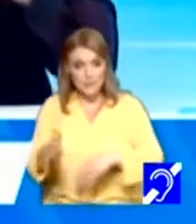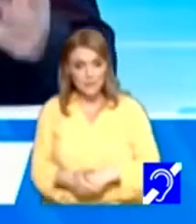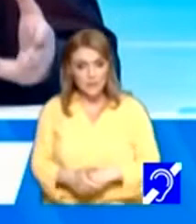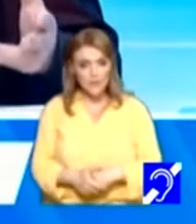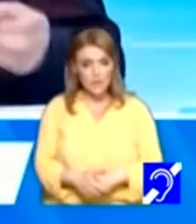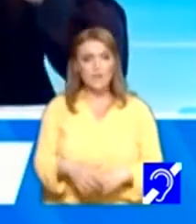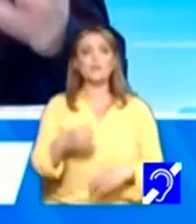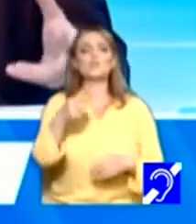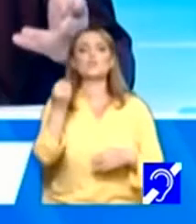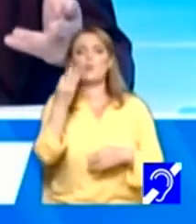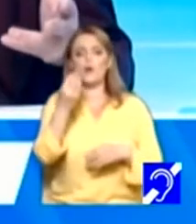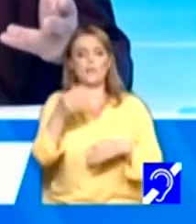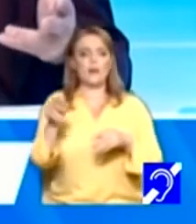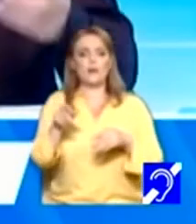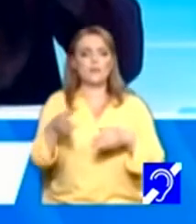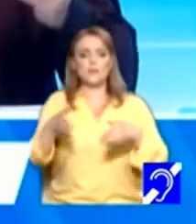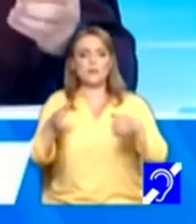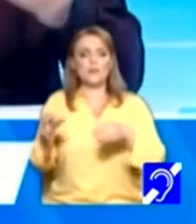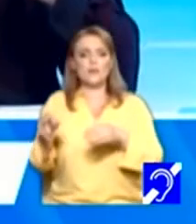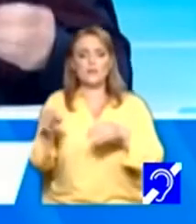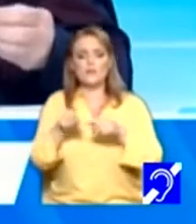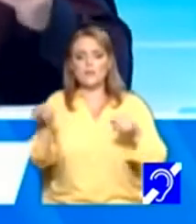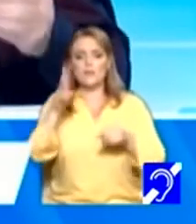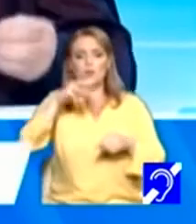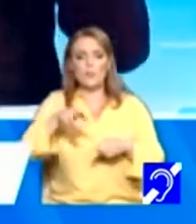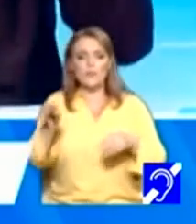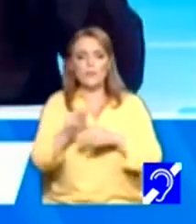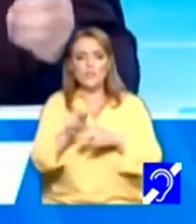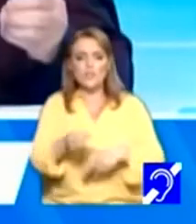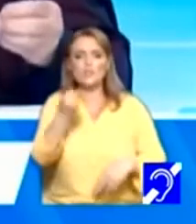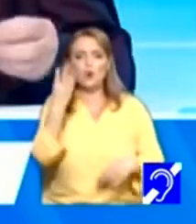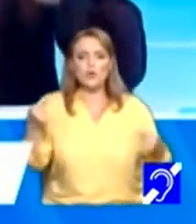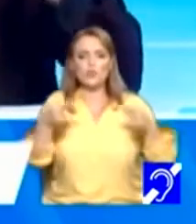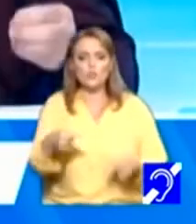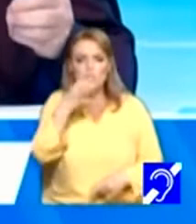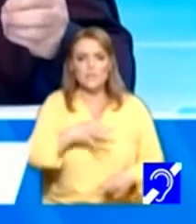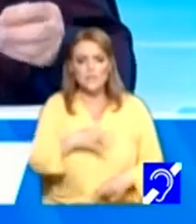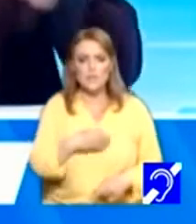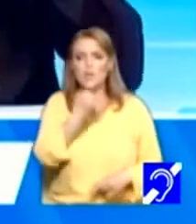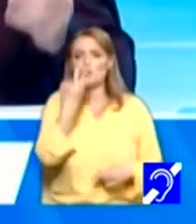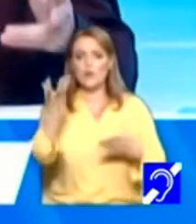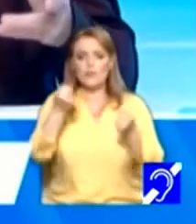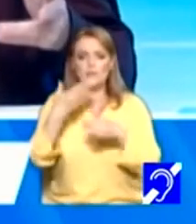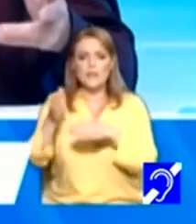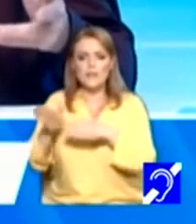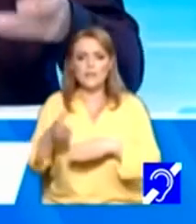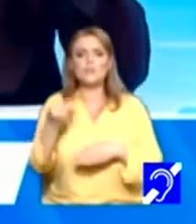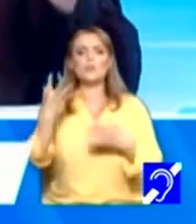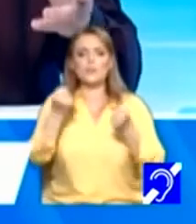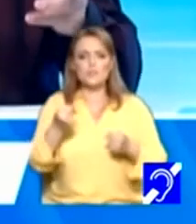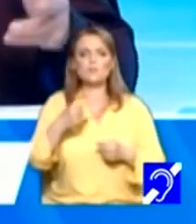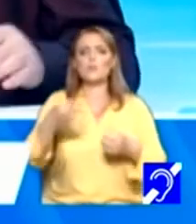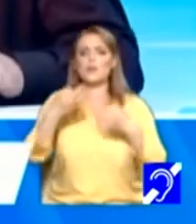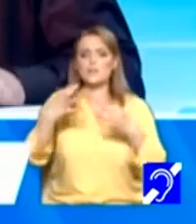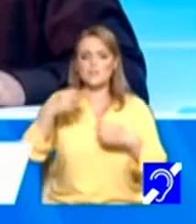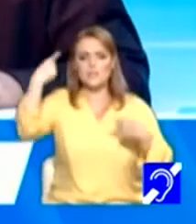trei? Cât kilometri drum? Câți bani ați furat din trânsă? Concret, în primul rând eu am întrebat, care sunt creditele? Care ați luat voi? Nu mă luați pe mine cu Jora de jos și că ați